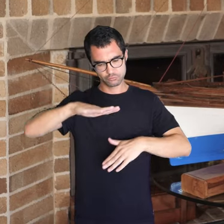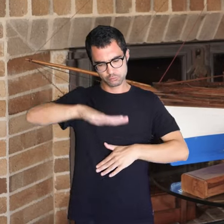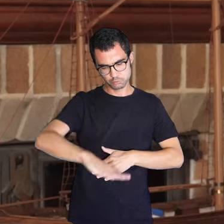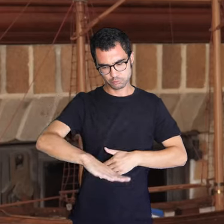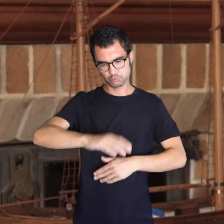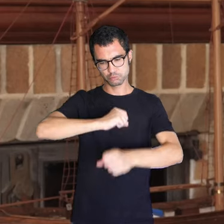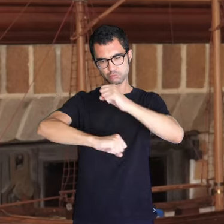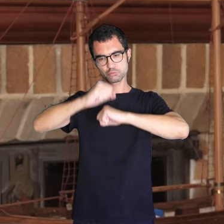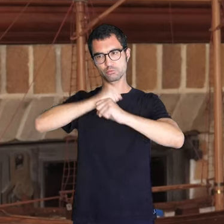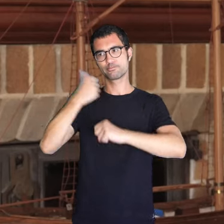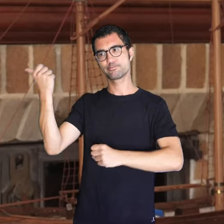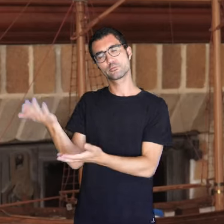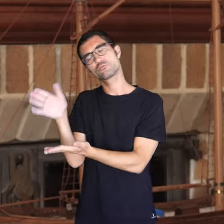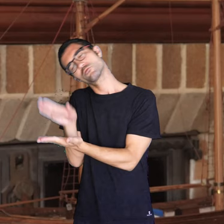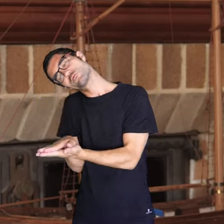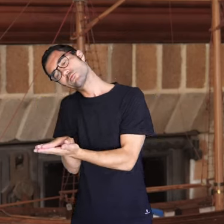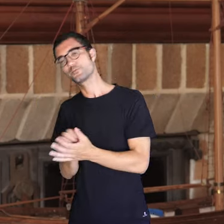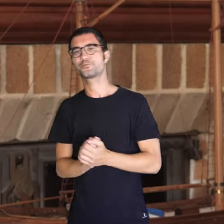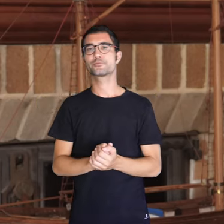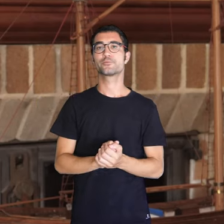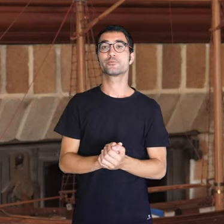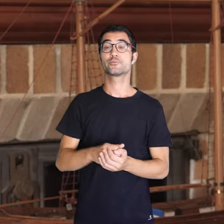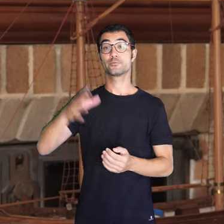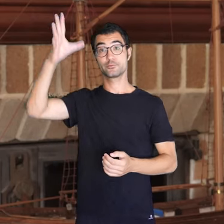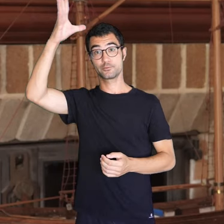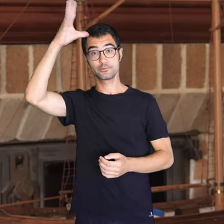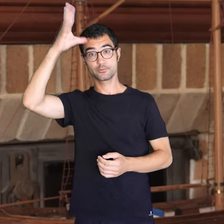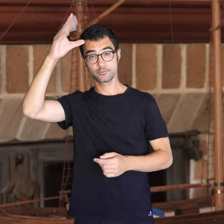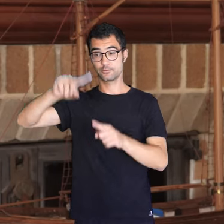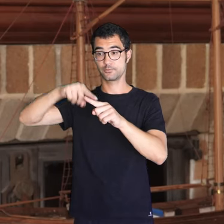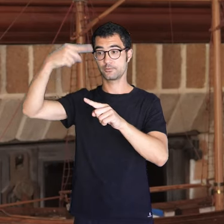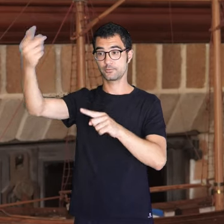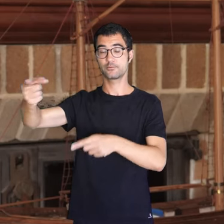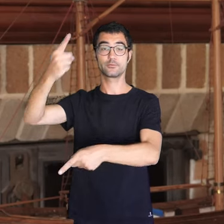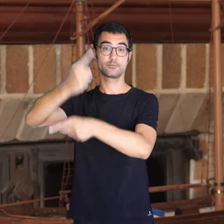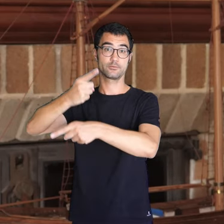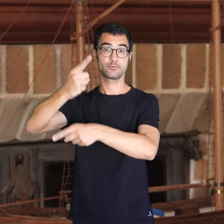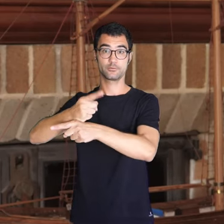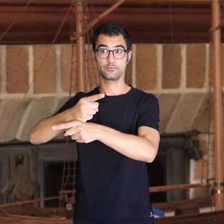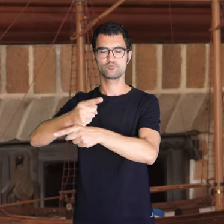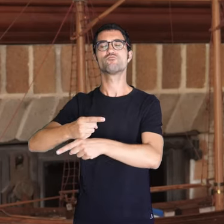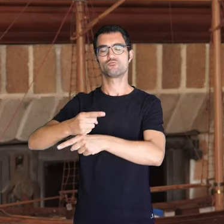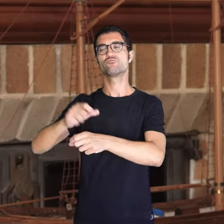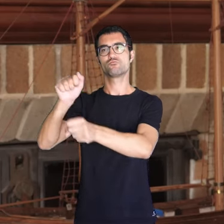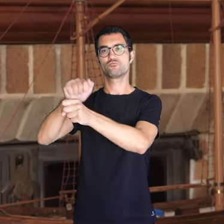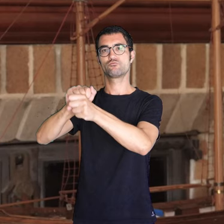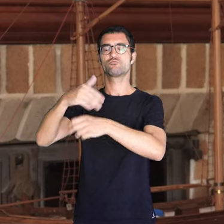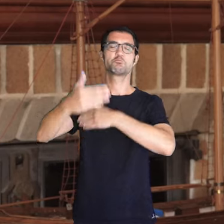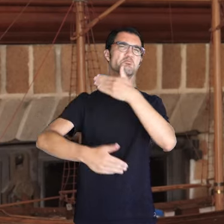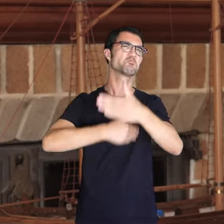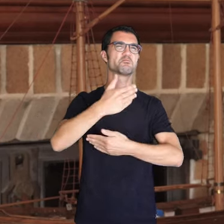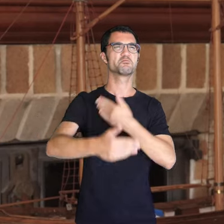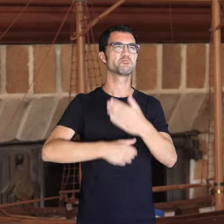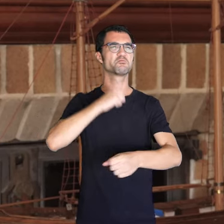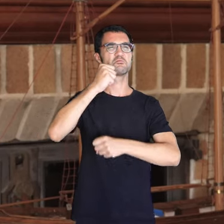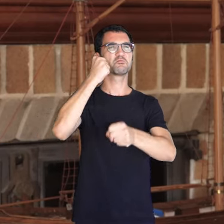va morir. Després d'ell va seguir mon pare i el meu conco fent aquesta feina, fins que jo m'hi vaig agregar, ja de munt